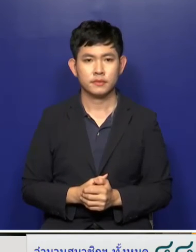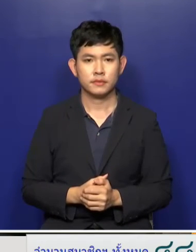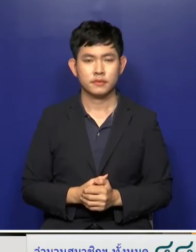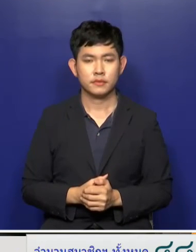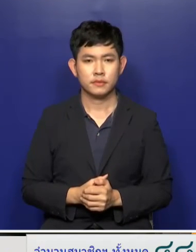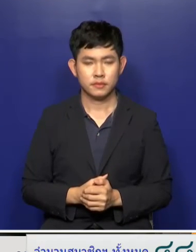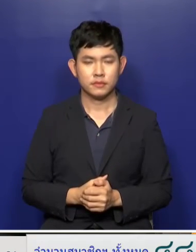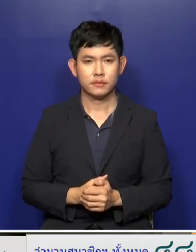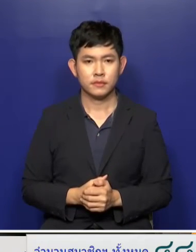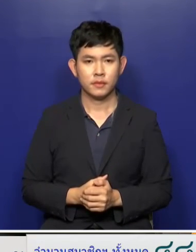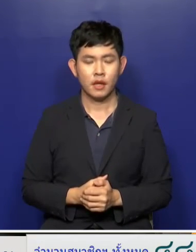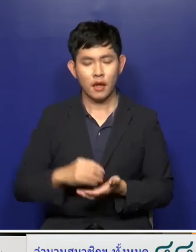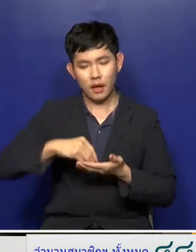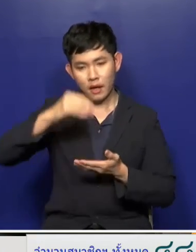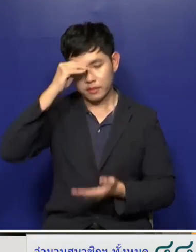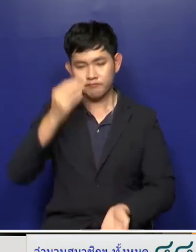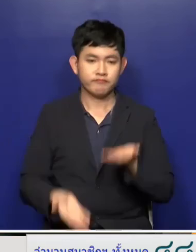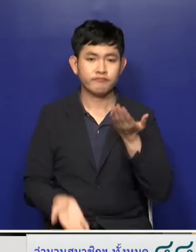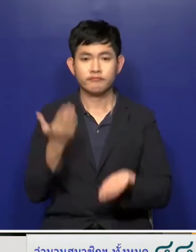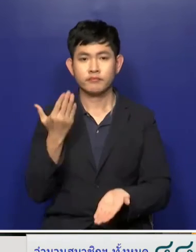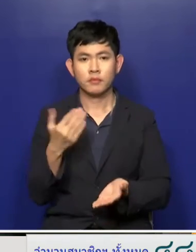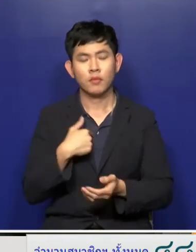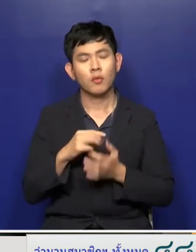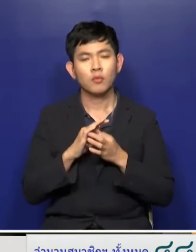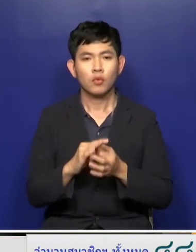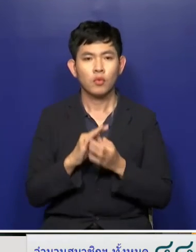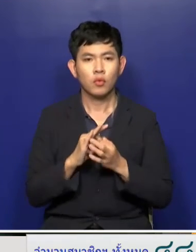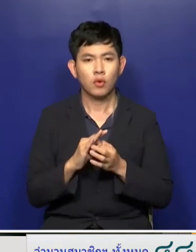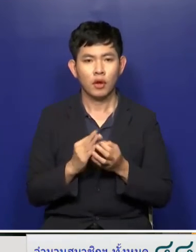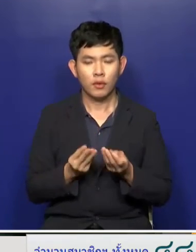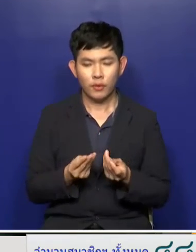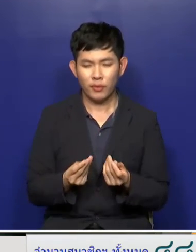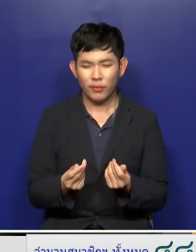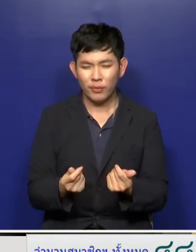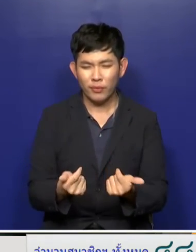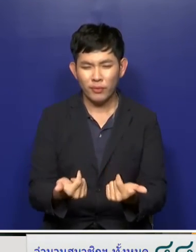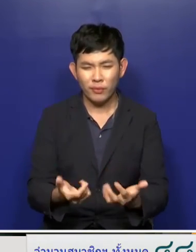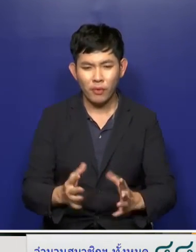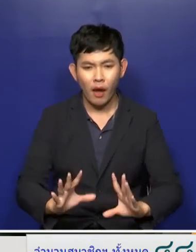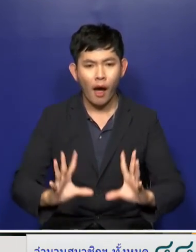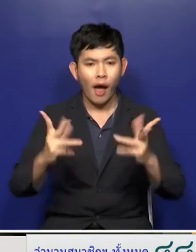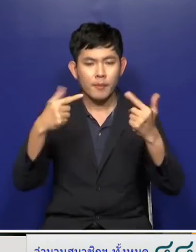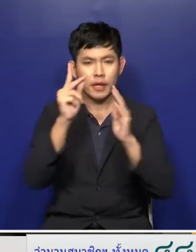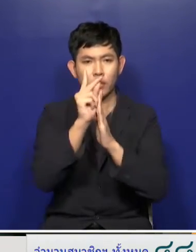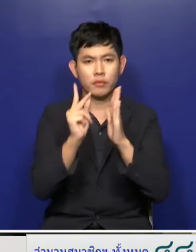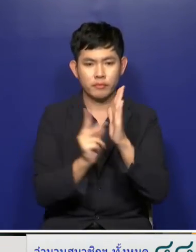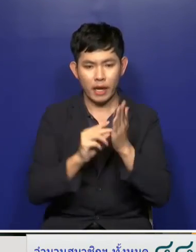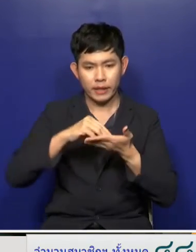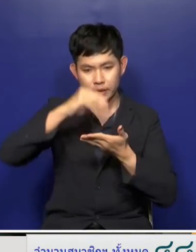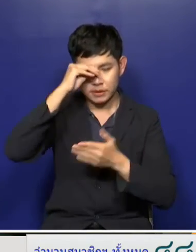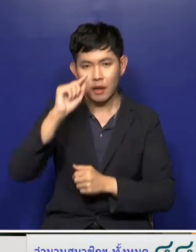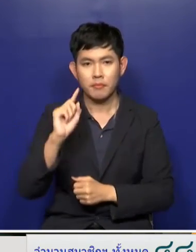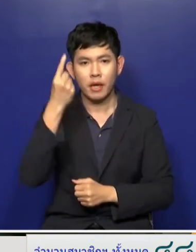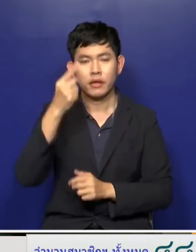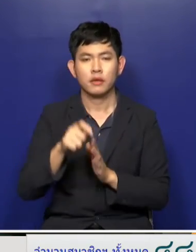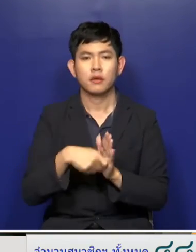การศึษาตามอัทยาศัยเี่ยผมกลัววามัจะละลาย แล้วไม่มีในกฎหมายการศึษาให่ครับเพราะ